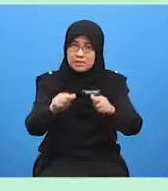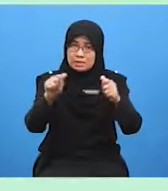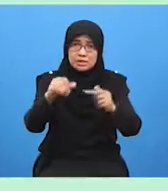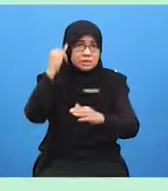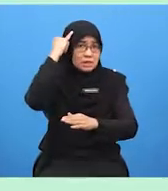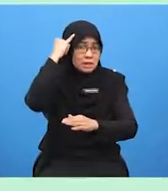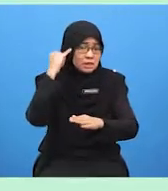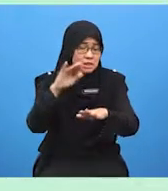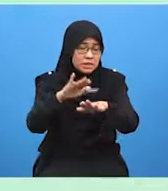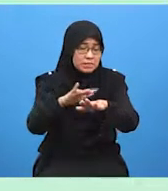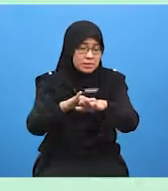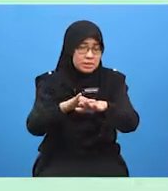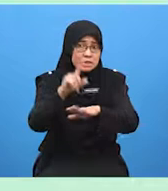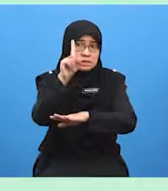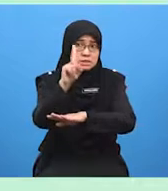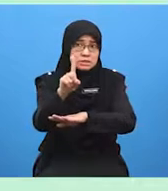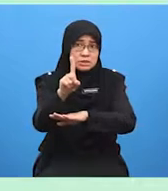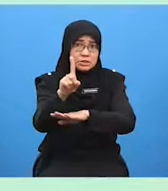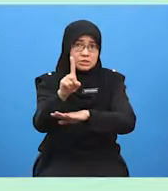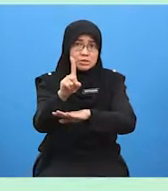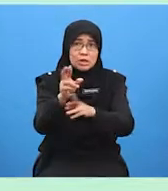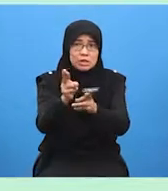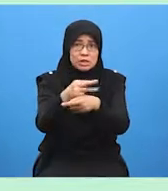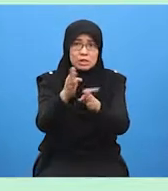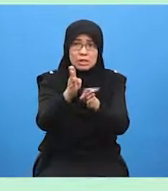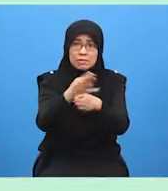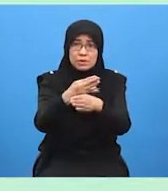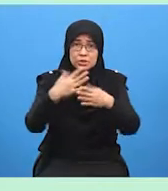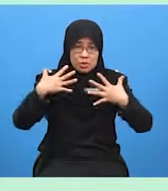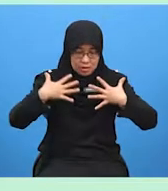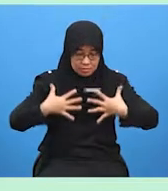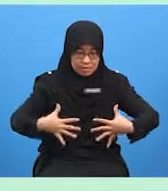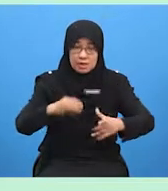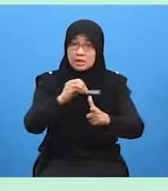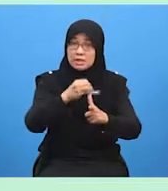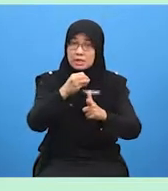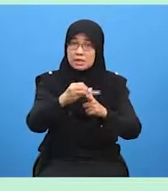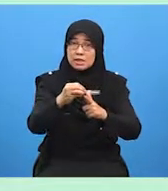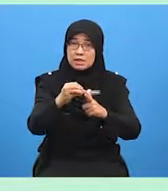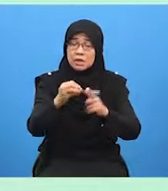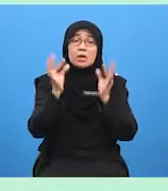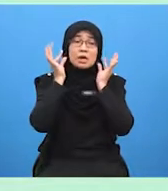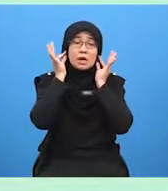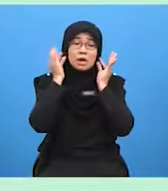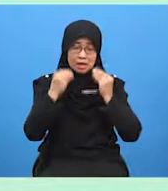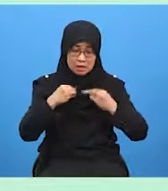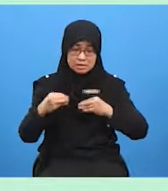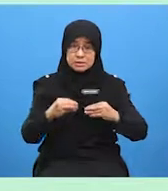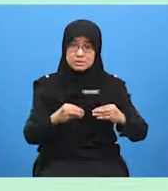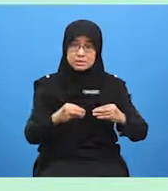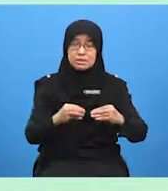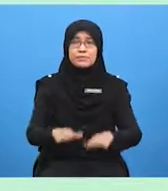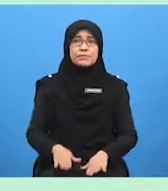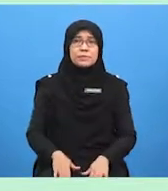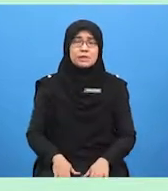pada sesuatu reka bentuk pakaian dan aksesori. Jadi, adakah pakaian yang